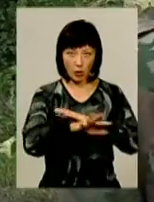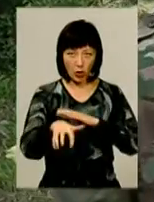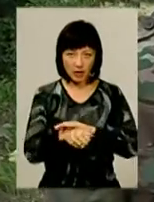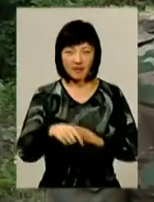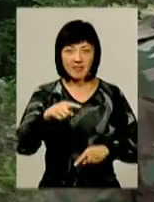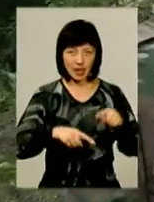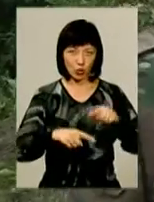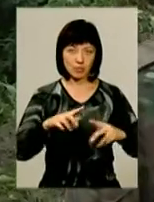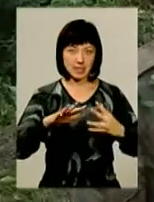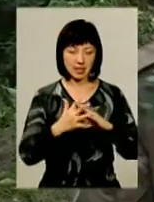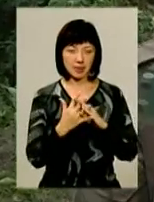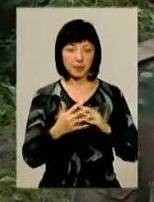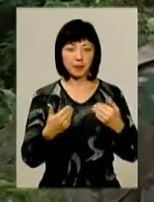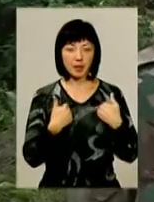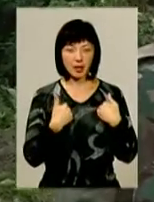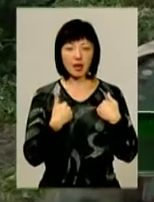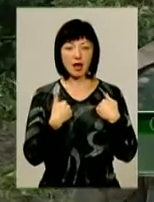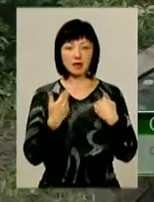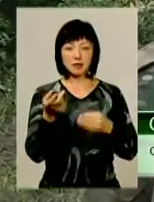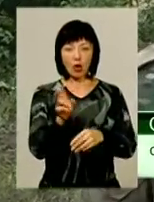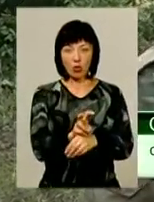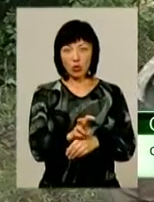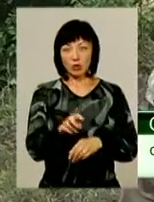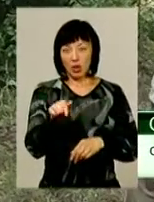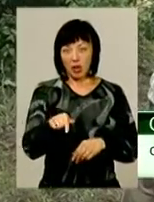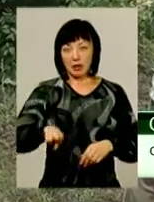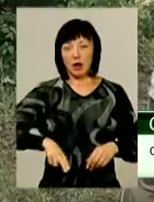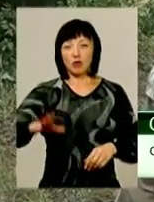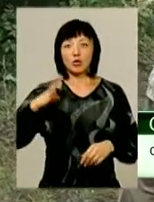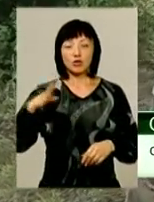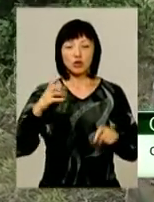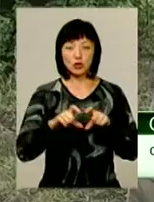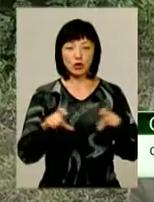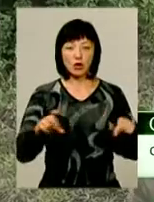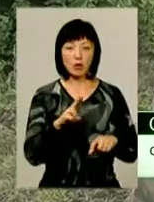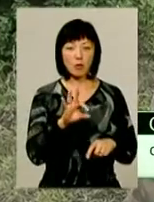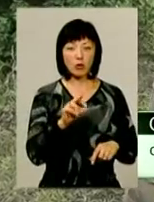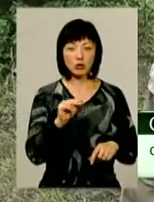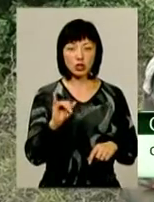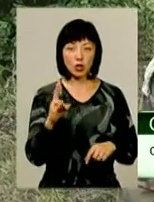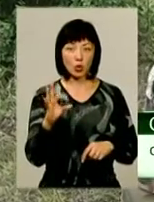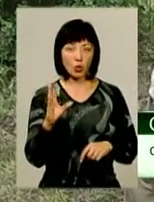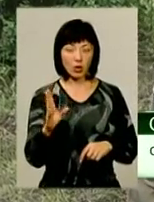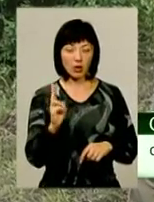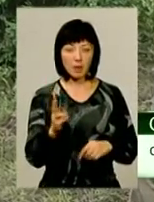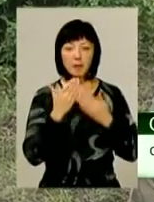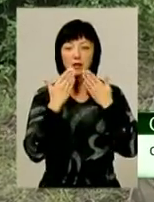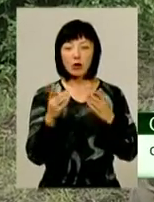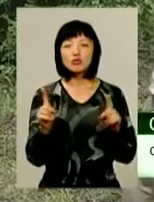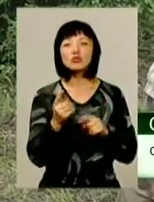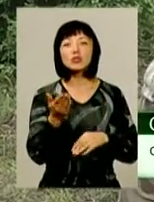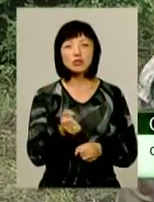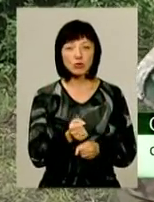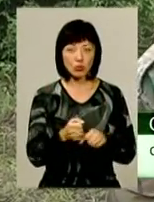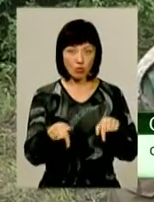в рідному селі. Я заходжу туди, директор бувшої школи, відкручує насоса топливного. Я його запитую, що